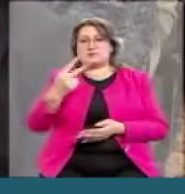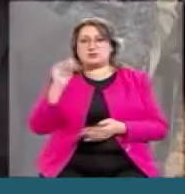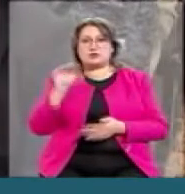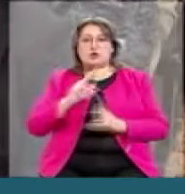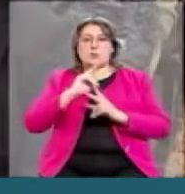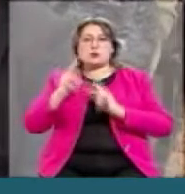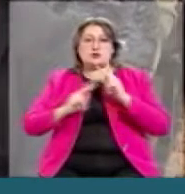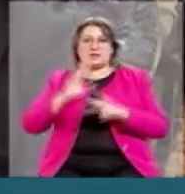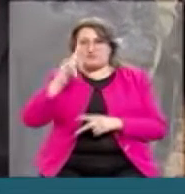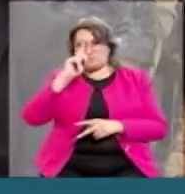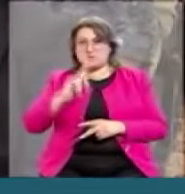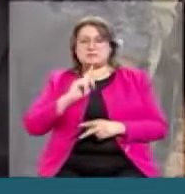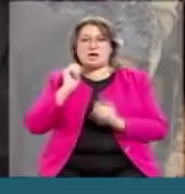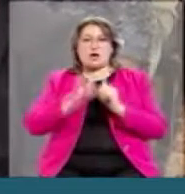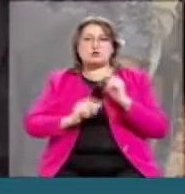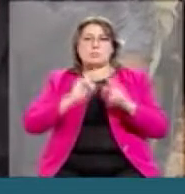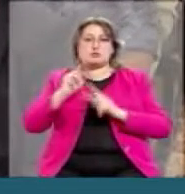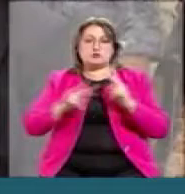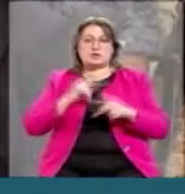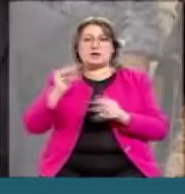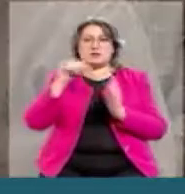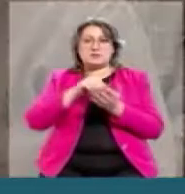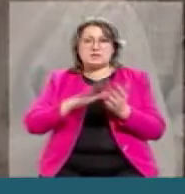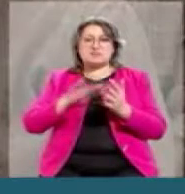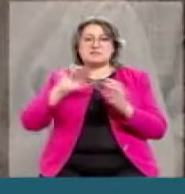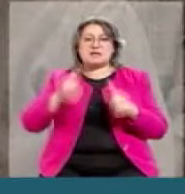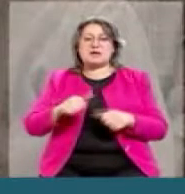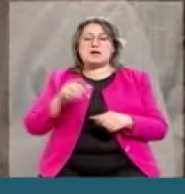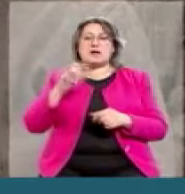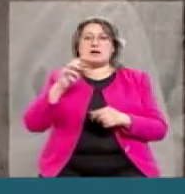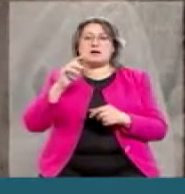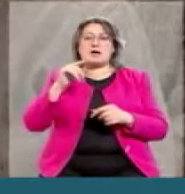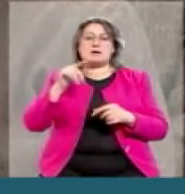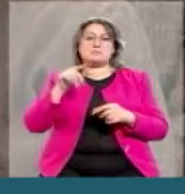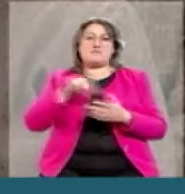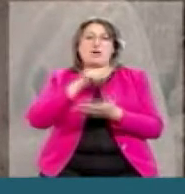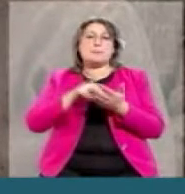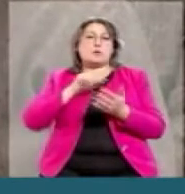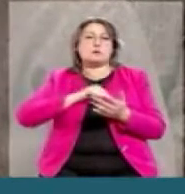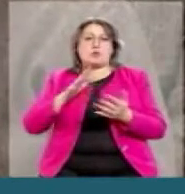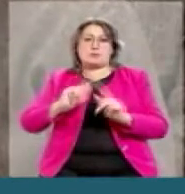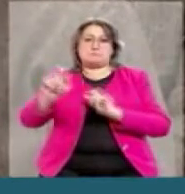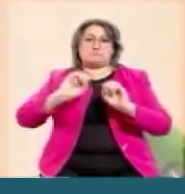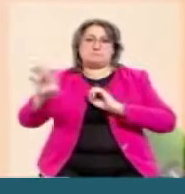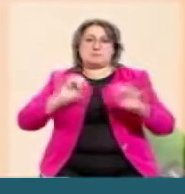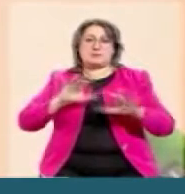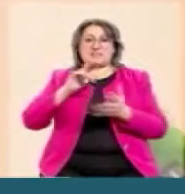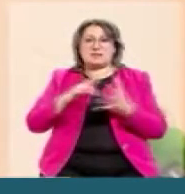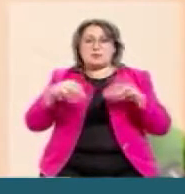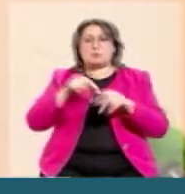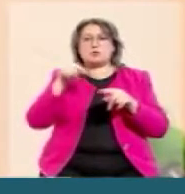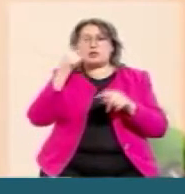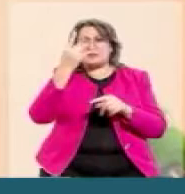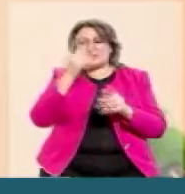тысяч обращений в месяц. Каждое обращение заносится в систему и классифицируется согласно характеру вопроса. Центр охватывает более